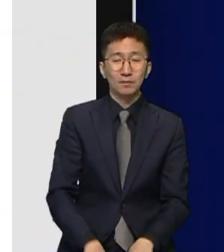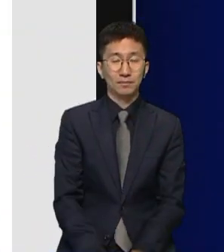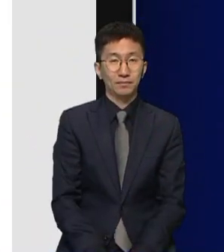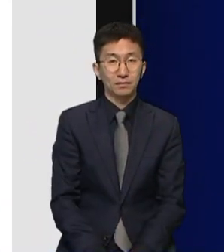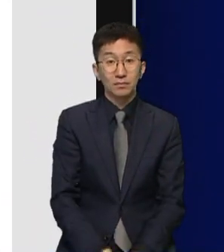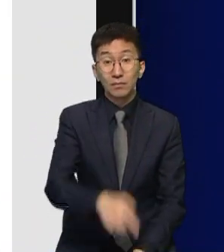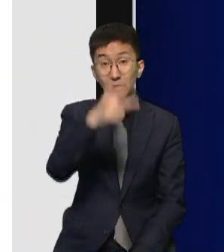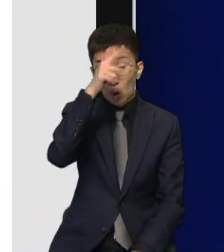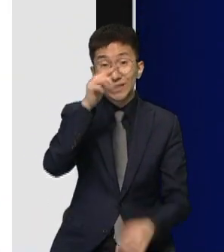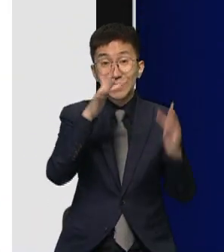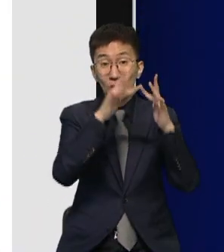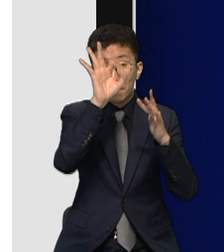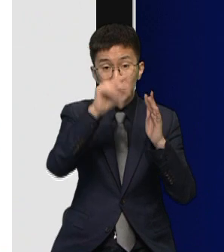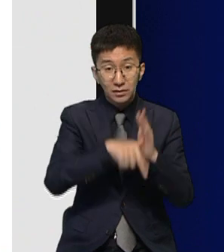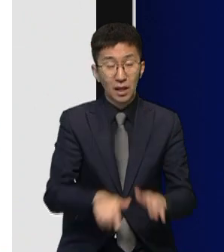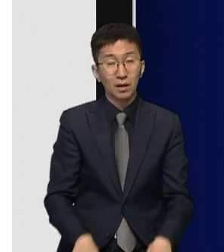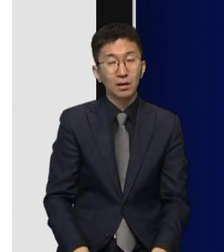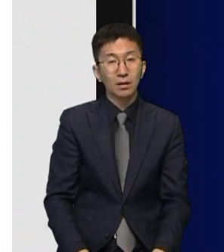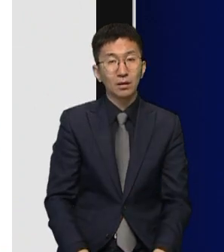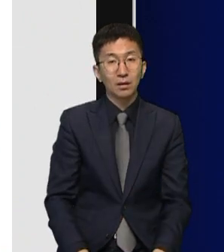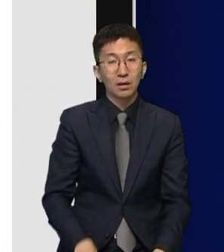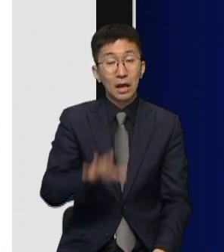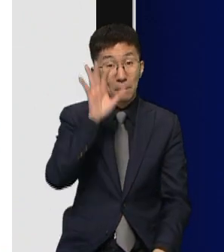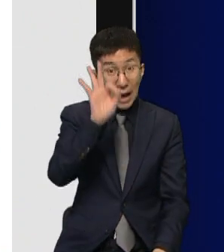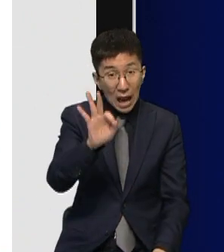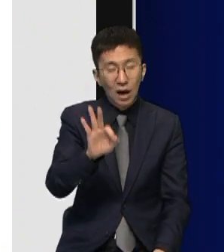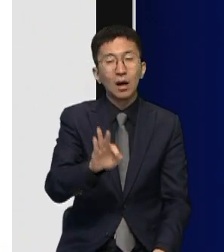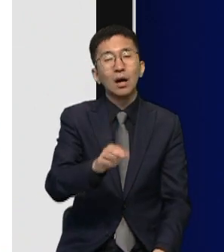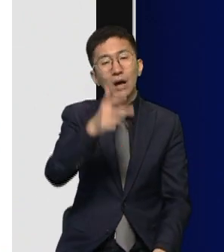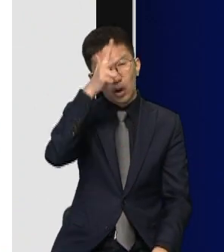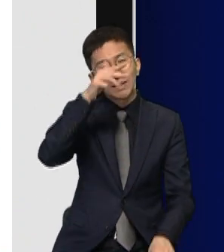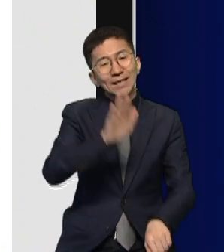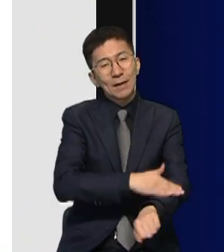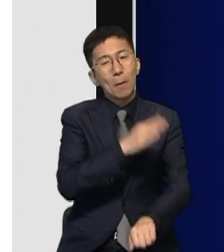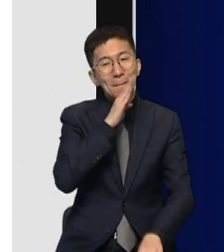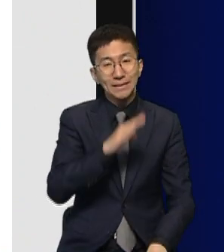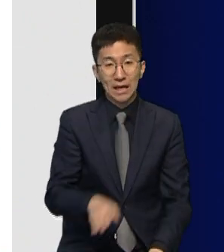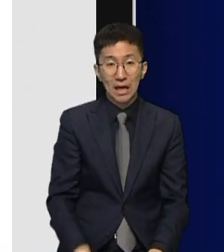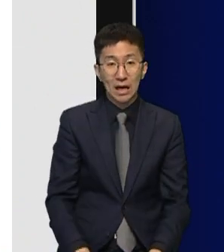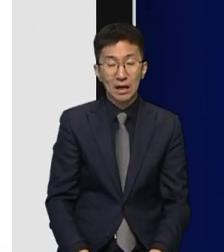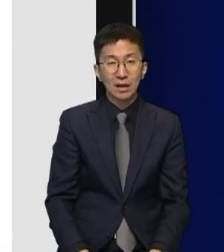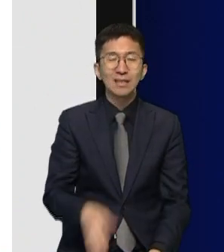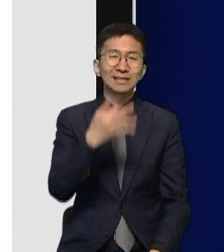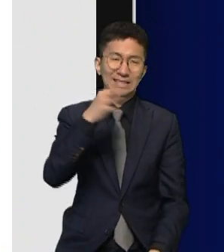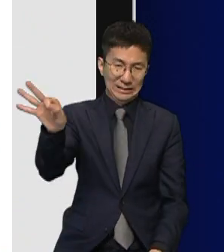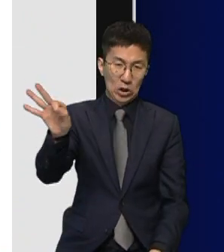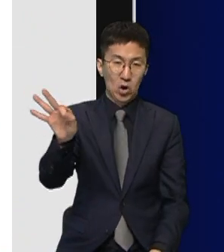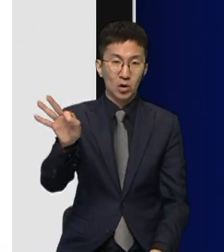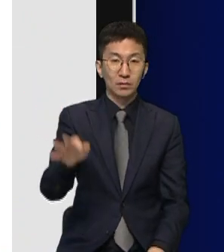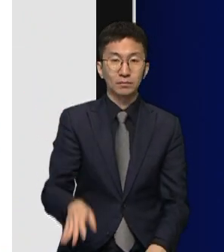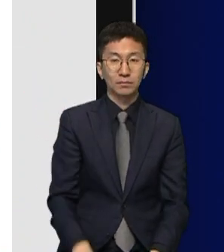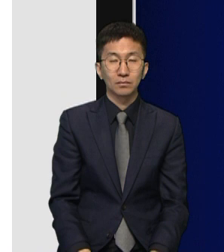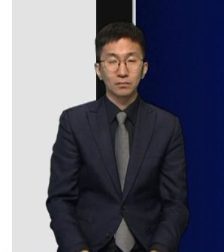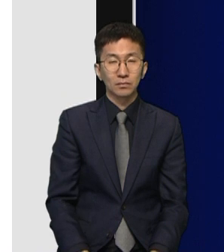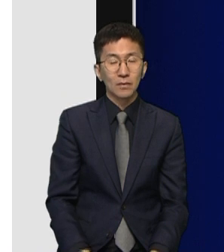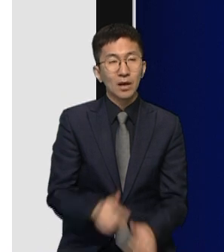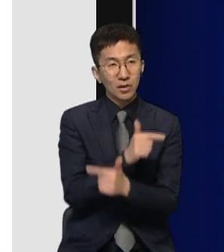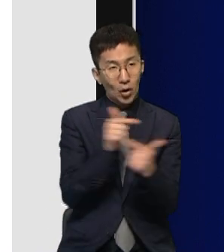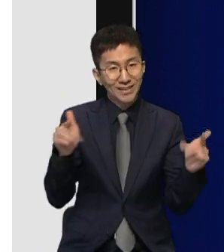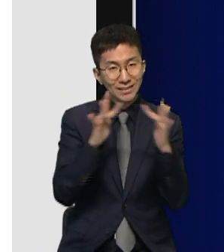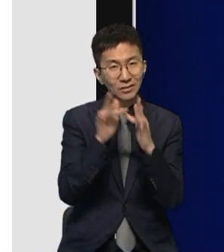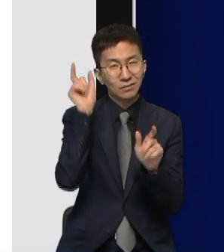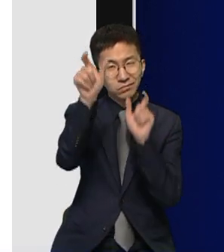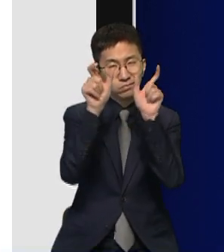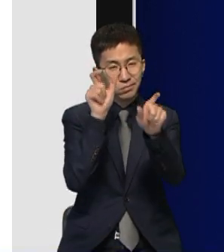경찰 내부 게시판엔 이번 참사 과정에서 경찰이 잘못 대응했다는 걸 인정한다는 일선 경찰관들의 자성의 글이 잇따라